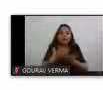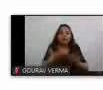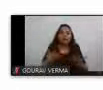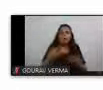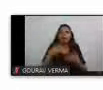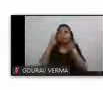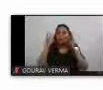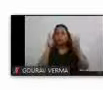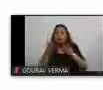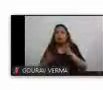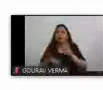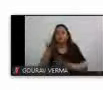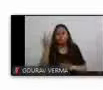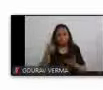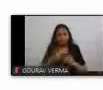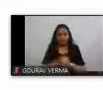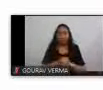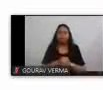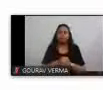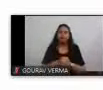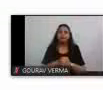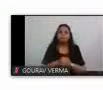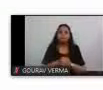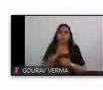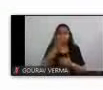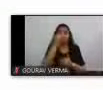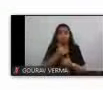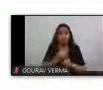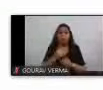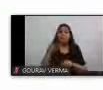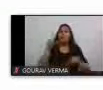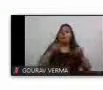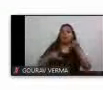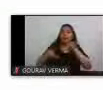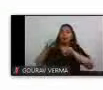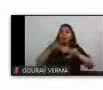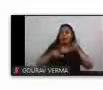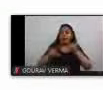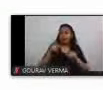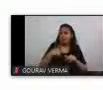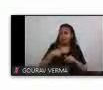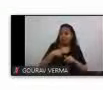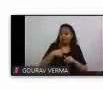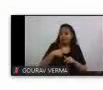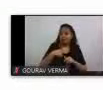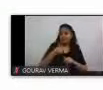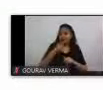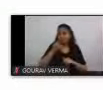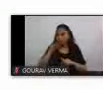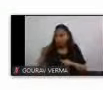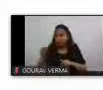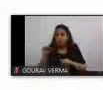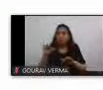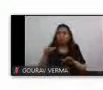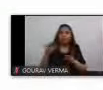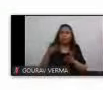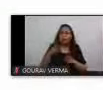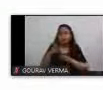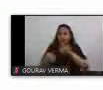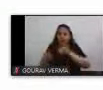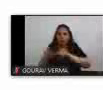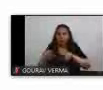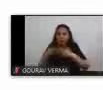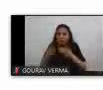Language used in the assessment. जो language हम use कर रहे हैं, whether the child को समझ में आ रहा है, so that is also very important.